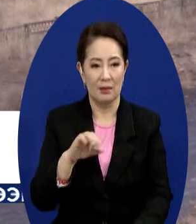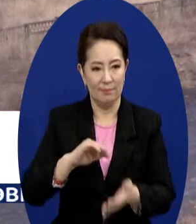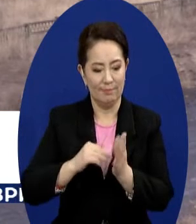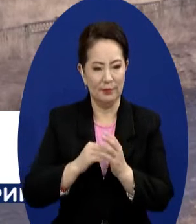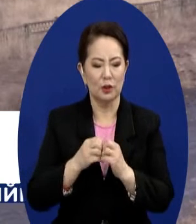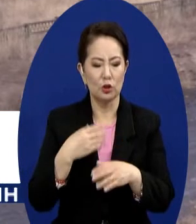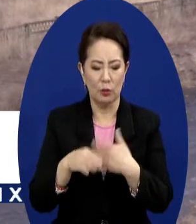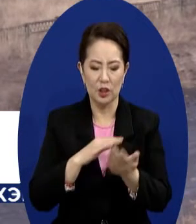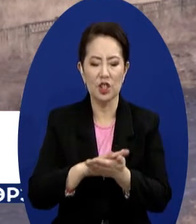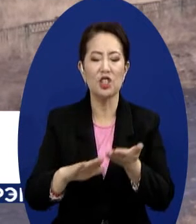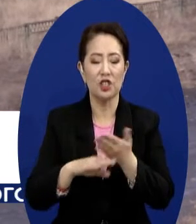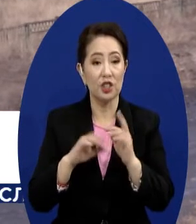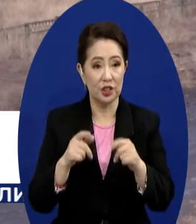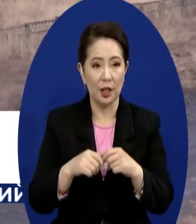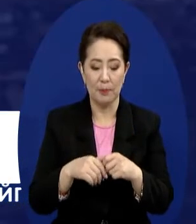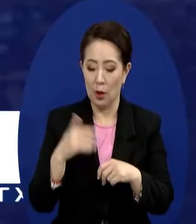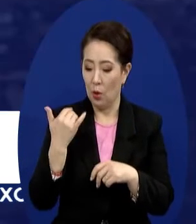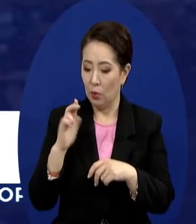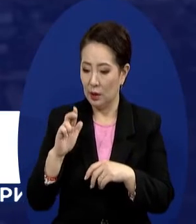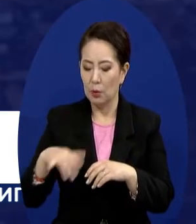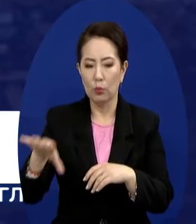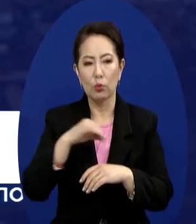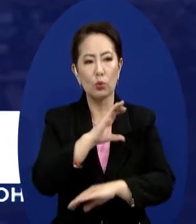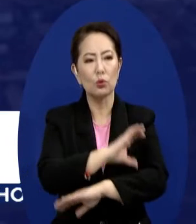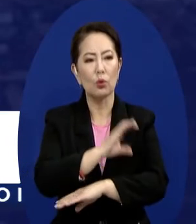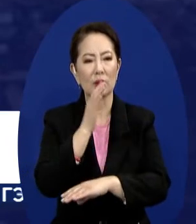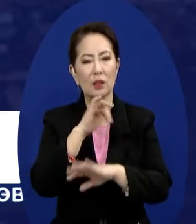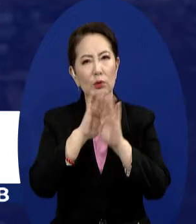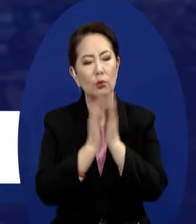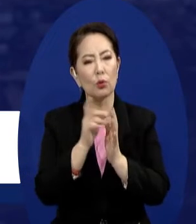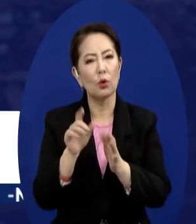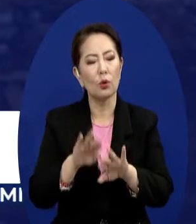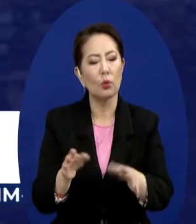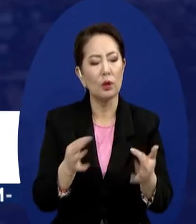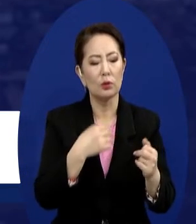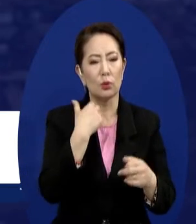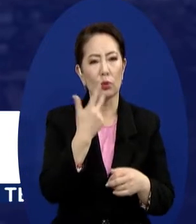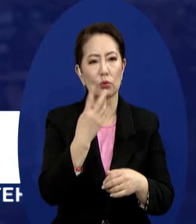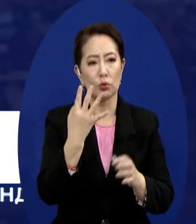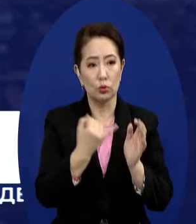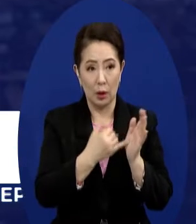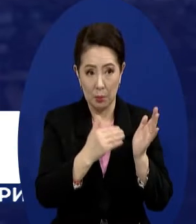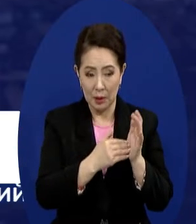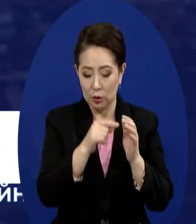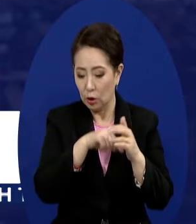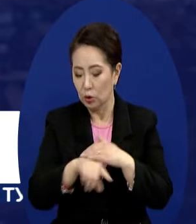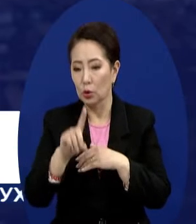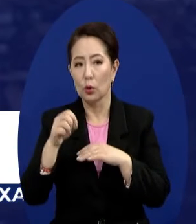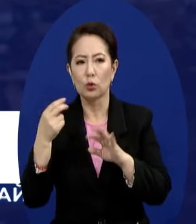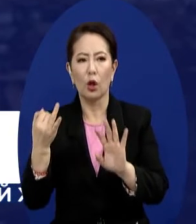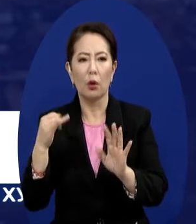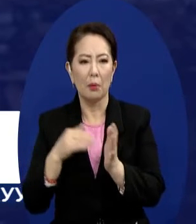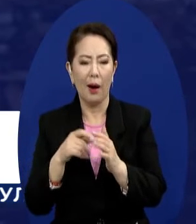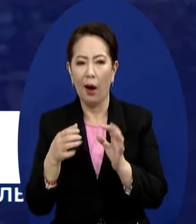байгаа. Нийслэл хотод сургуулийн насны 346,000 орчим хүүхэд бий. Үүний 107,000 гаруй нь хараалллын бус